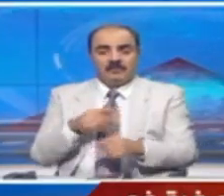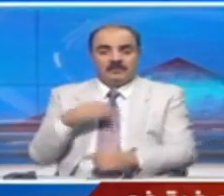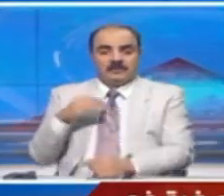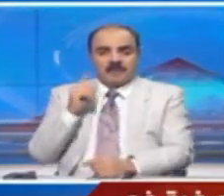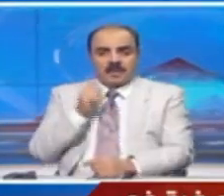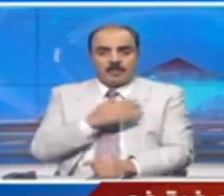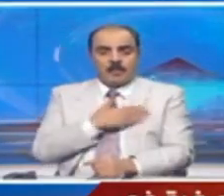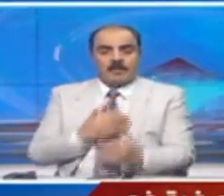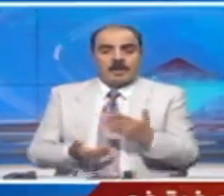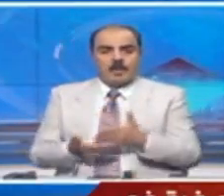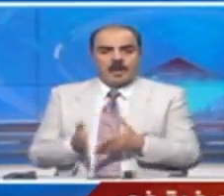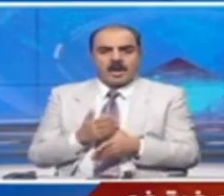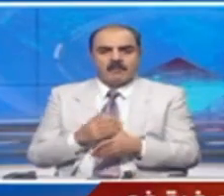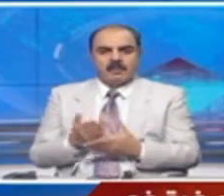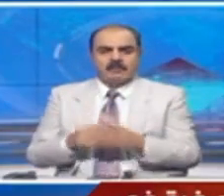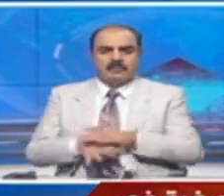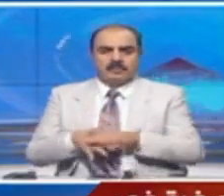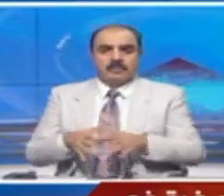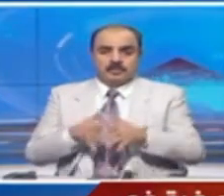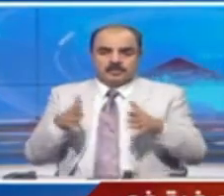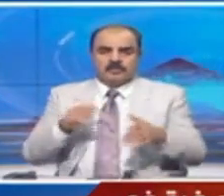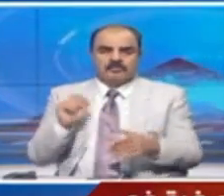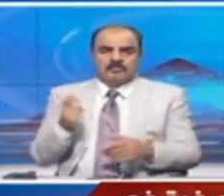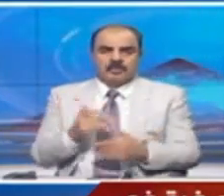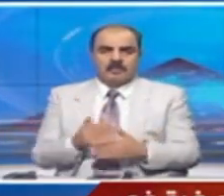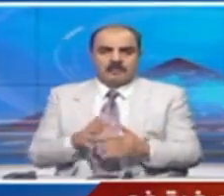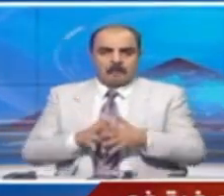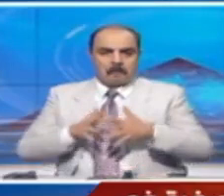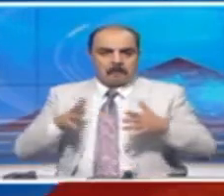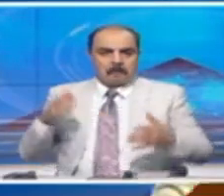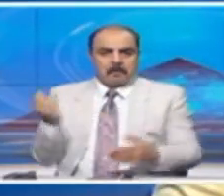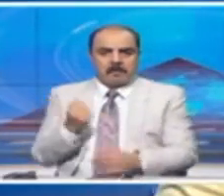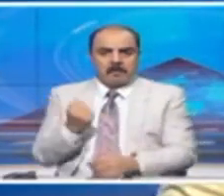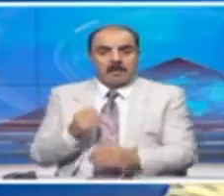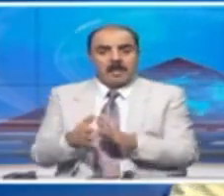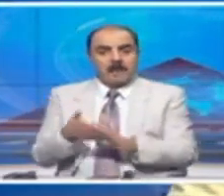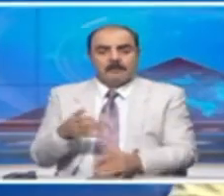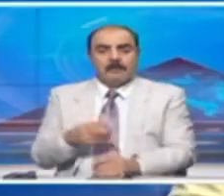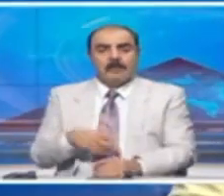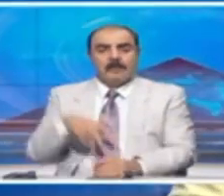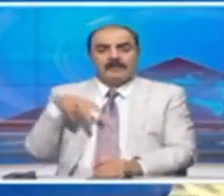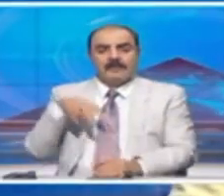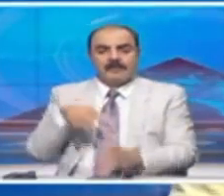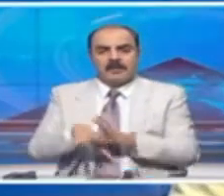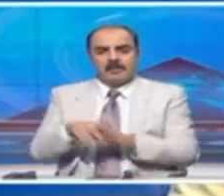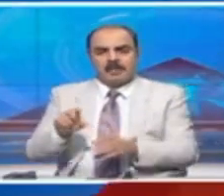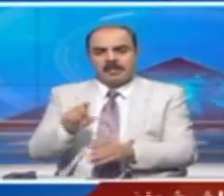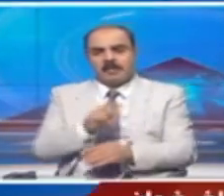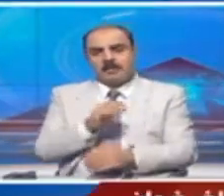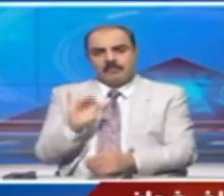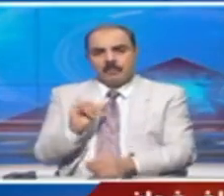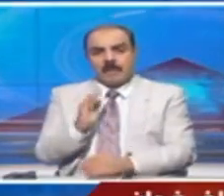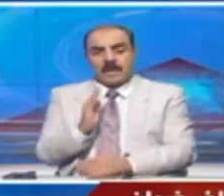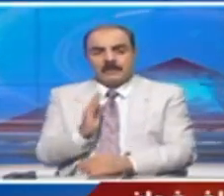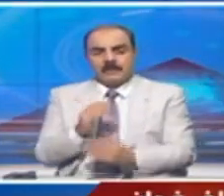السيسي وجه الحكومة بالإسراع في تنفيذ هذا المشروع المهم، والذي يعتبر صرحا عملاقا هدفه إنتاج 8 لقاحات